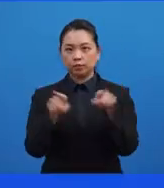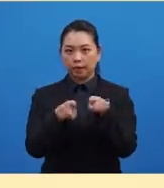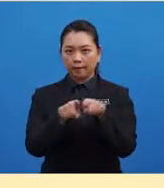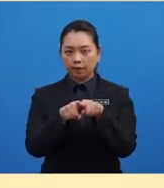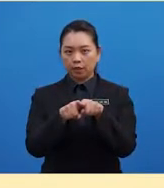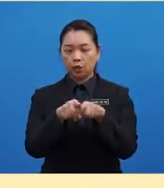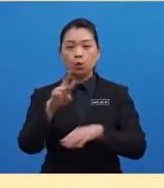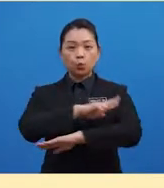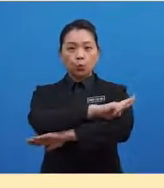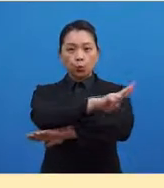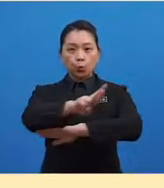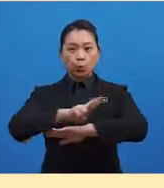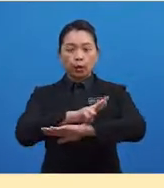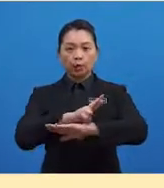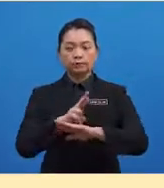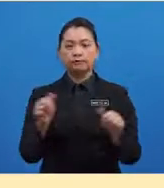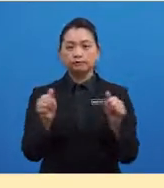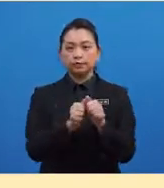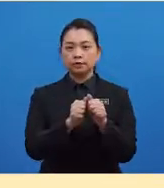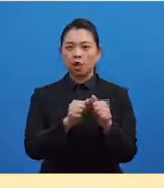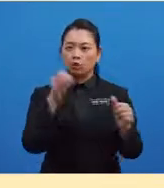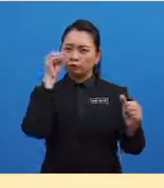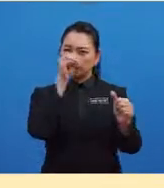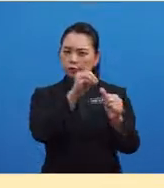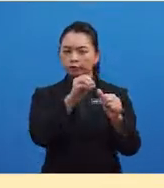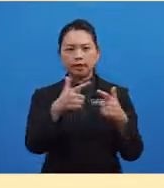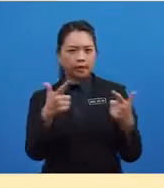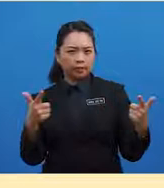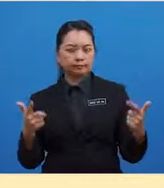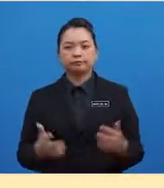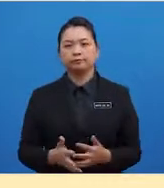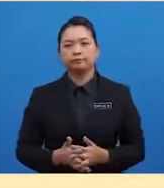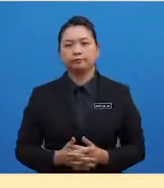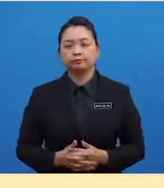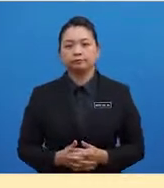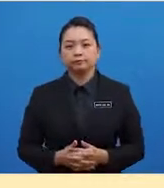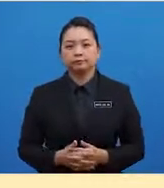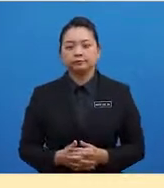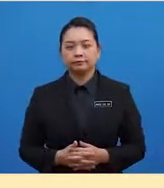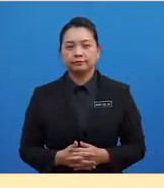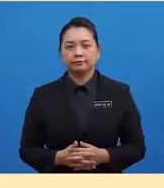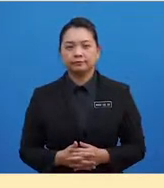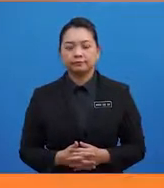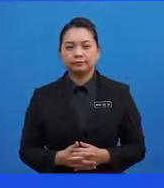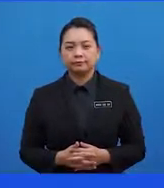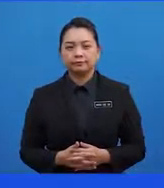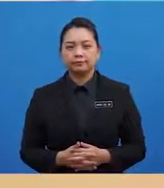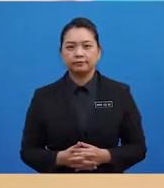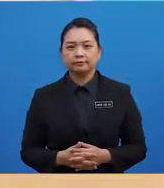iaitu ruang dengan objektif pembelajaran yang berlainan. Mari kita lihat satu demi